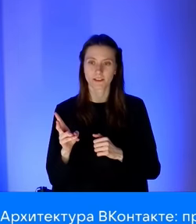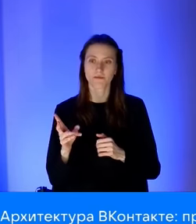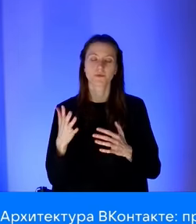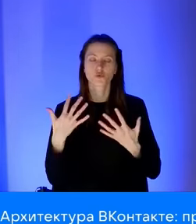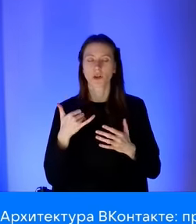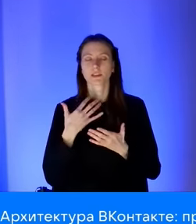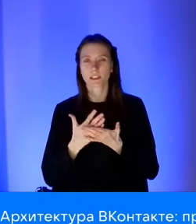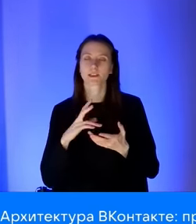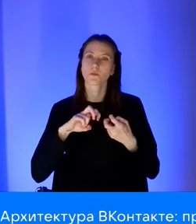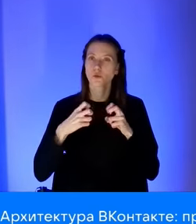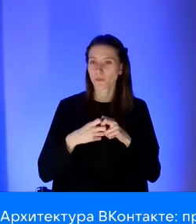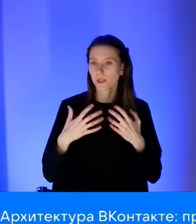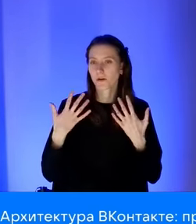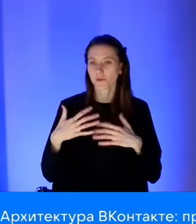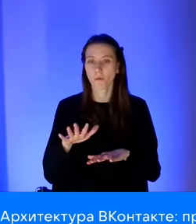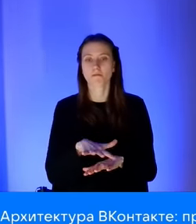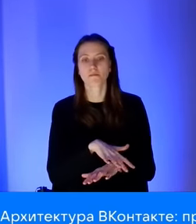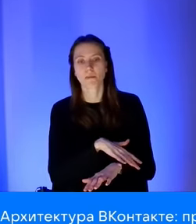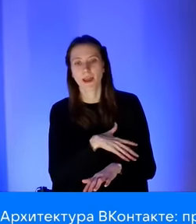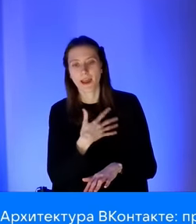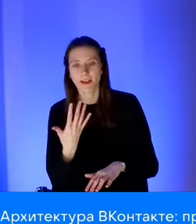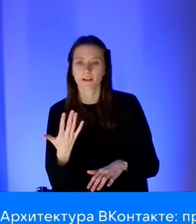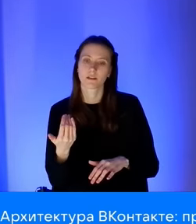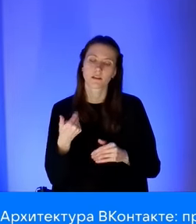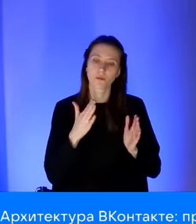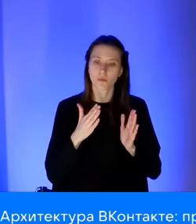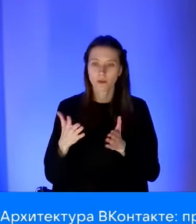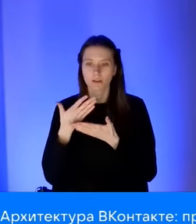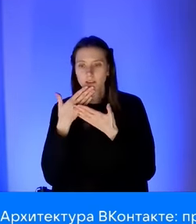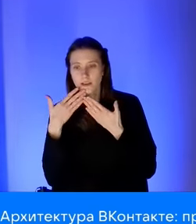проблемы у нас несколько проблем медленно некон